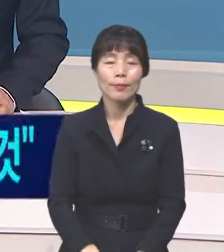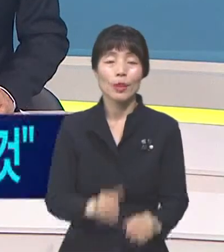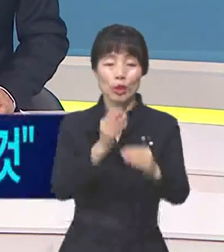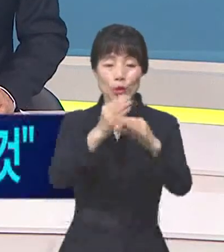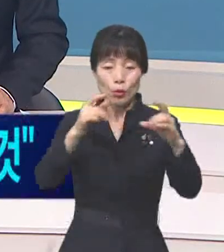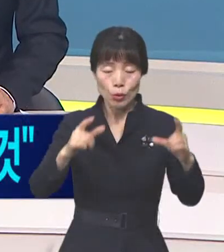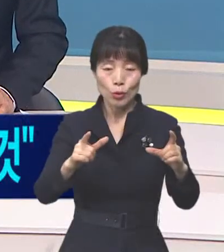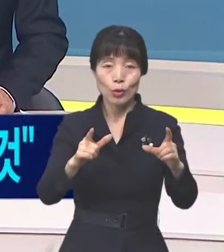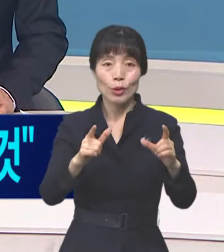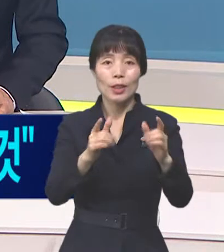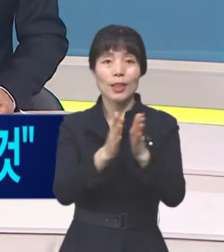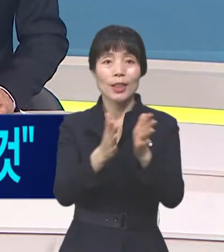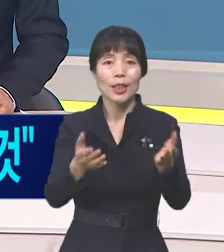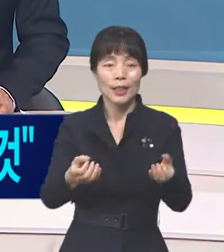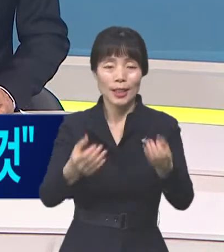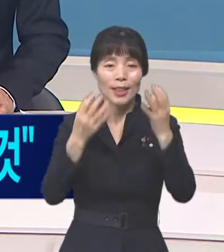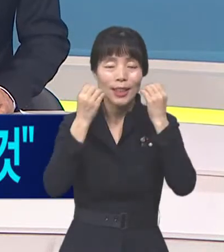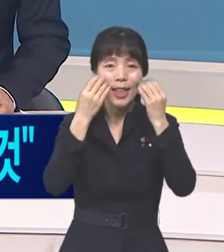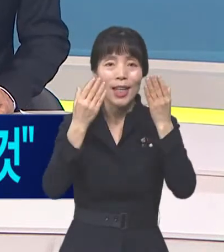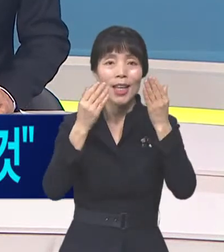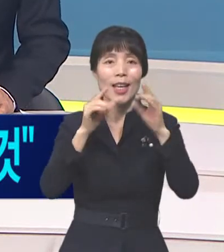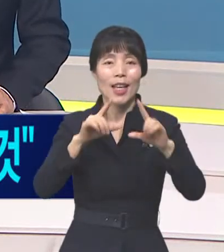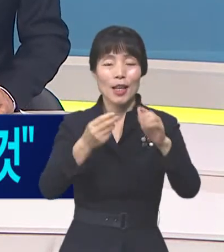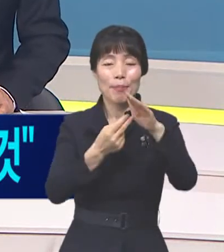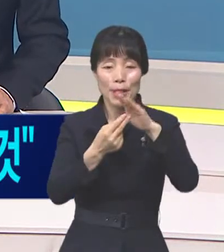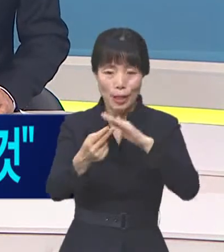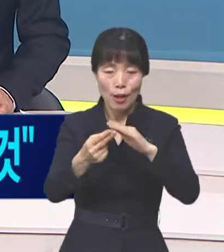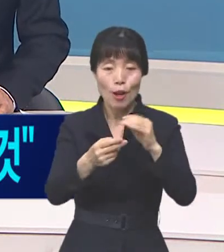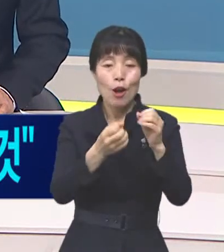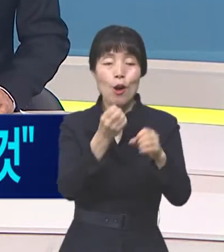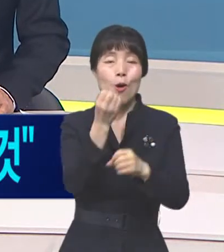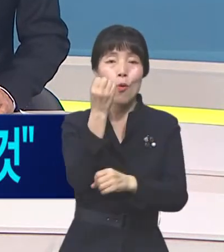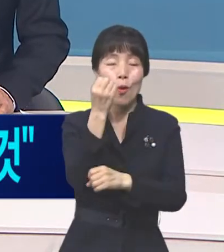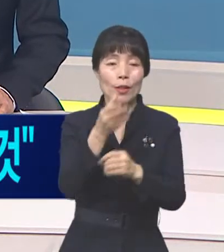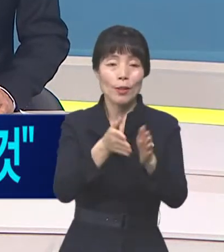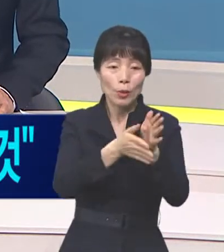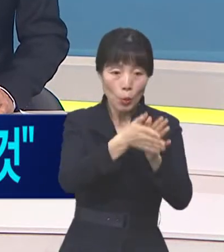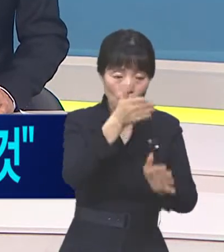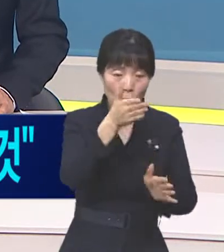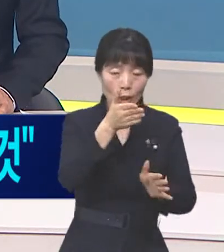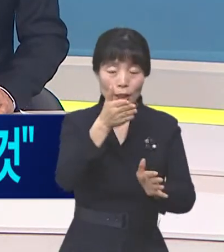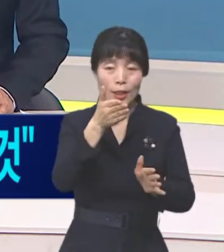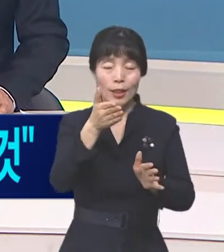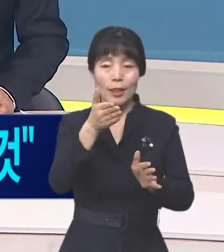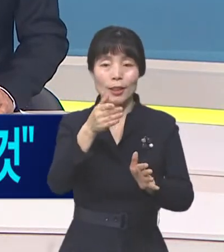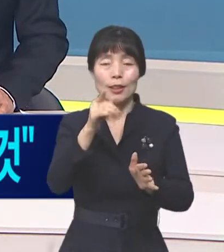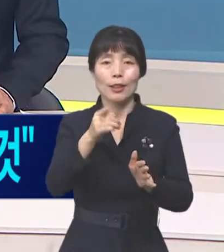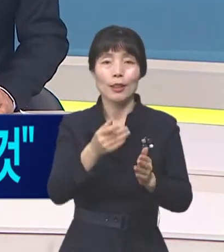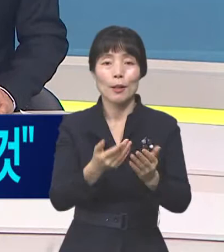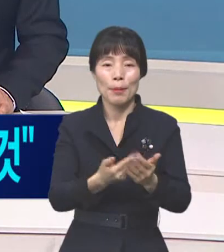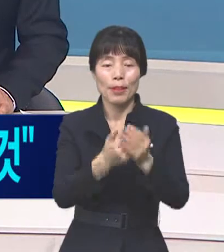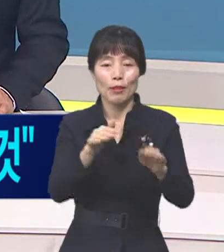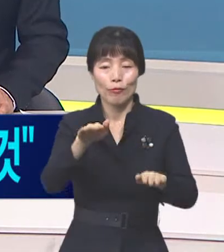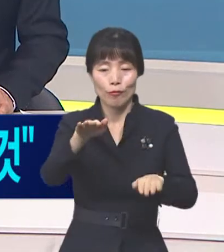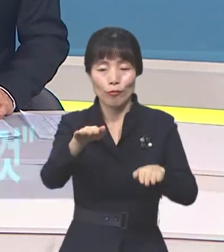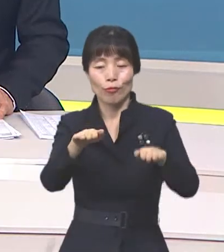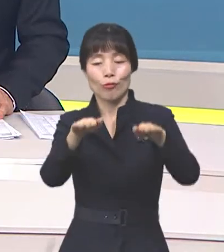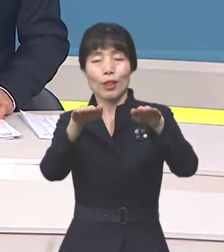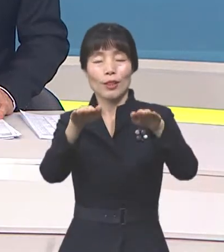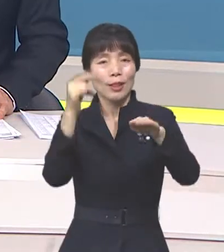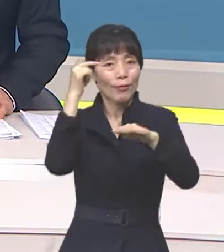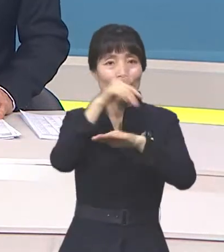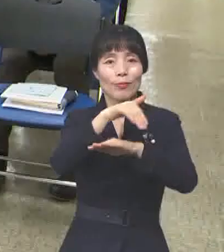중구도 시무식을 열어 새해 비전을 제시했습니다. 원도심과 영종의 균형 발전에 힘을 쏟는다는 각오입니다. 배상민